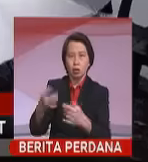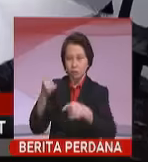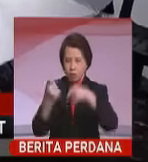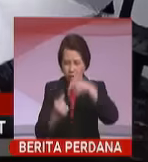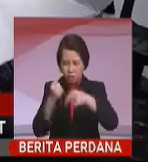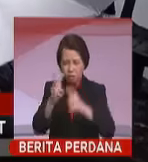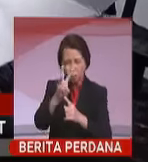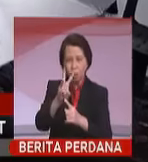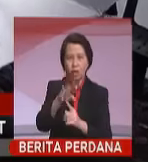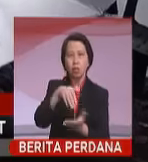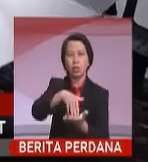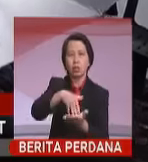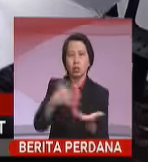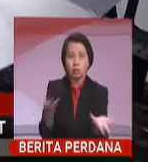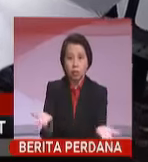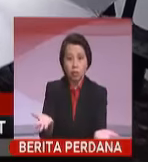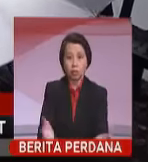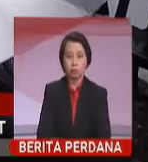ke.